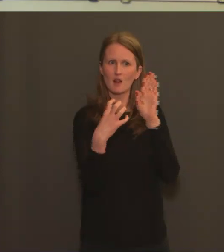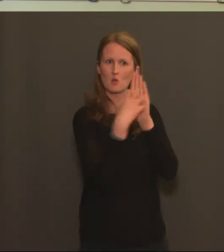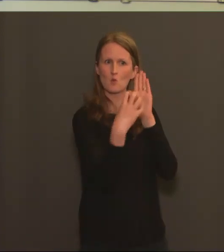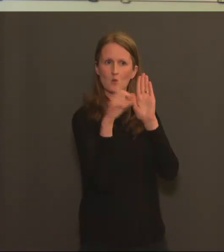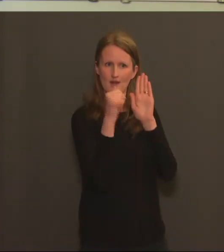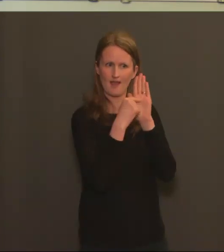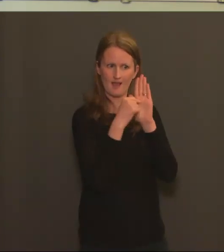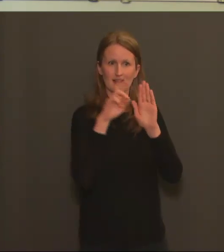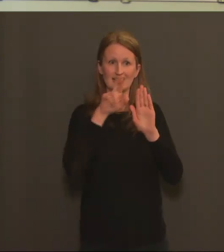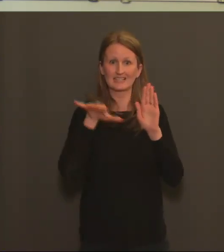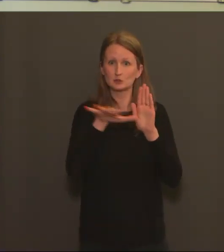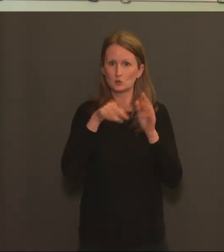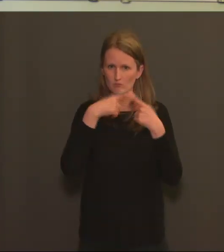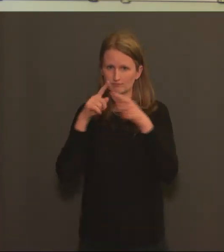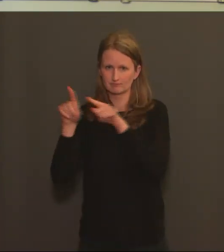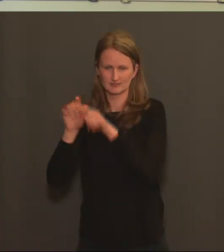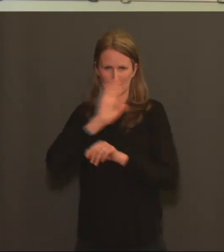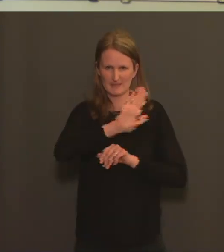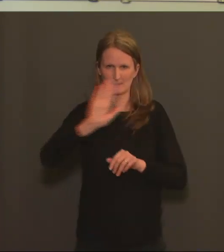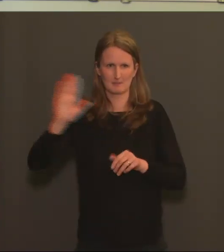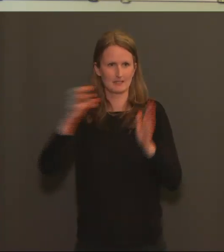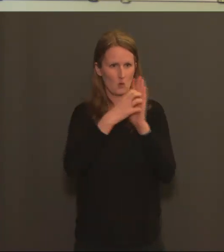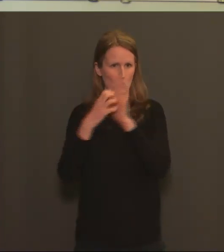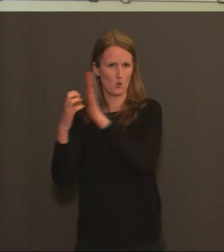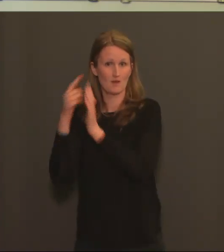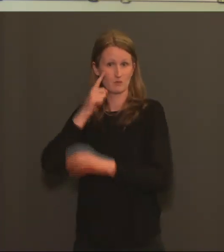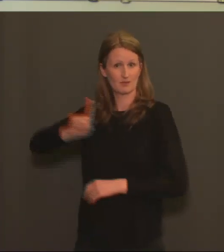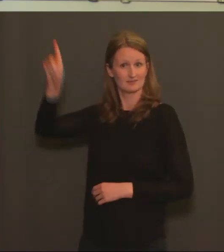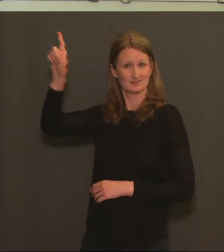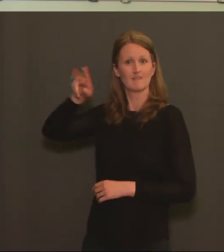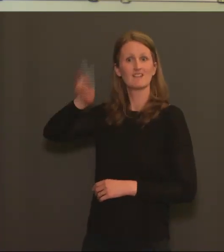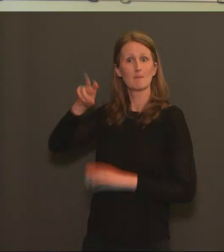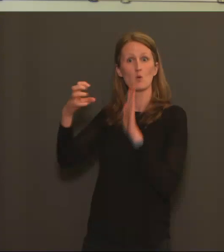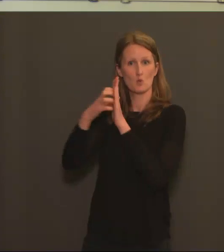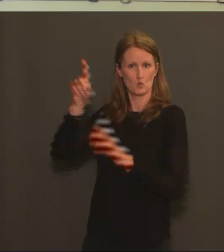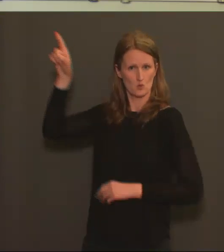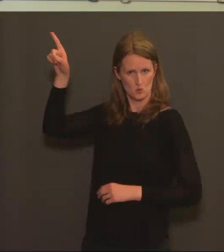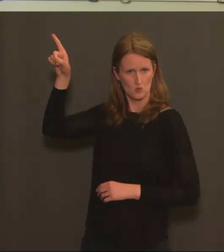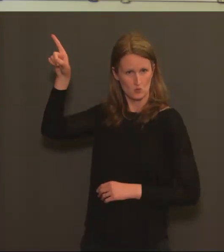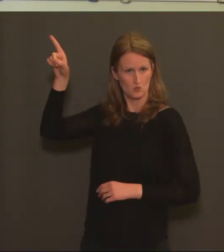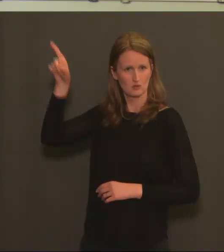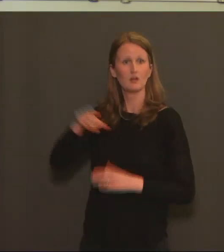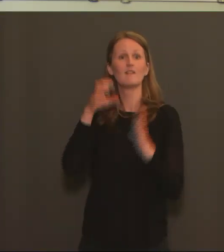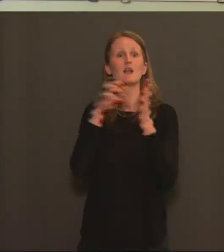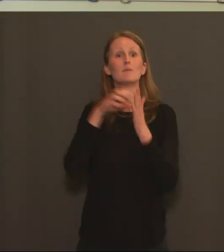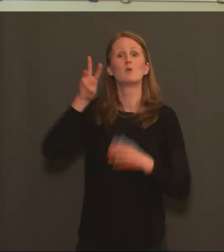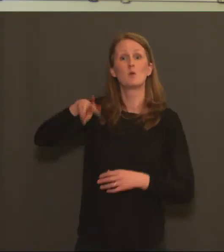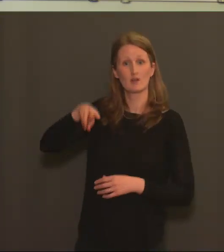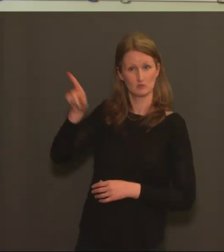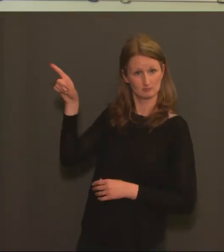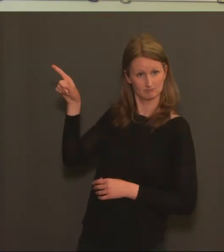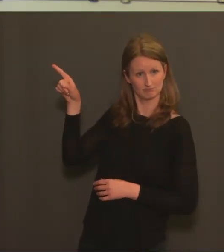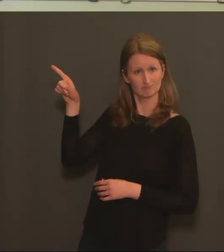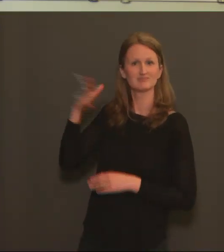flamande, Vlaanderen-Isor, pour la région wallonne venant de la Vic, pour